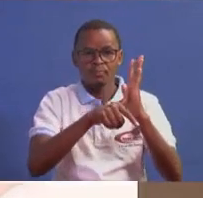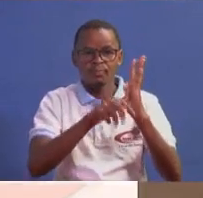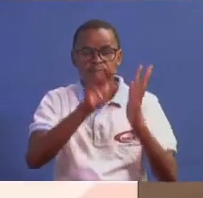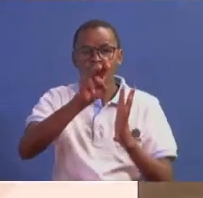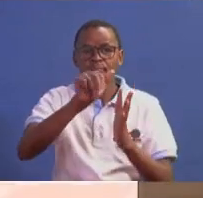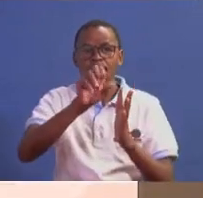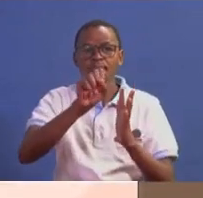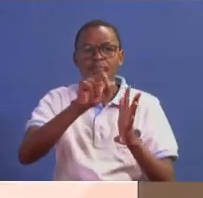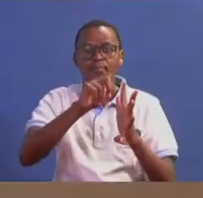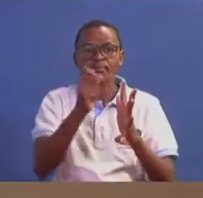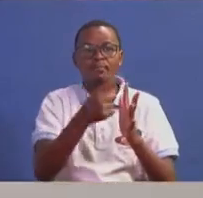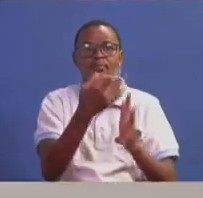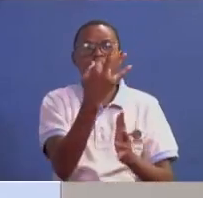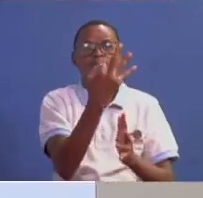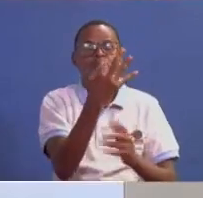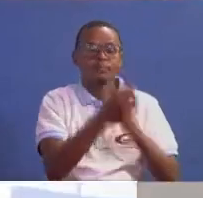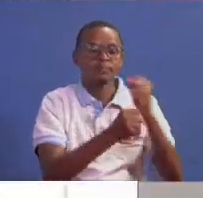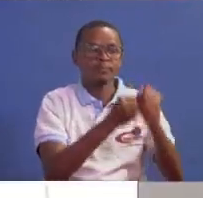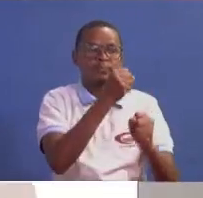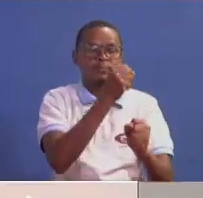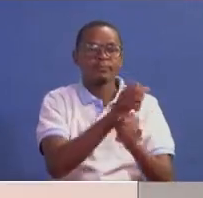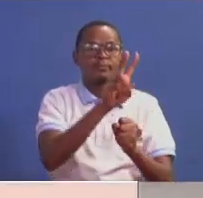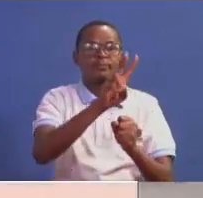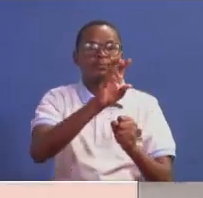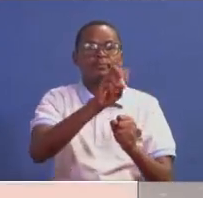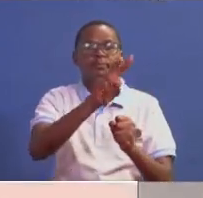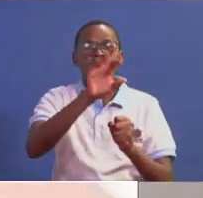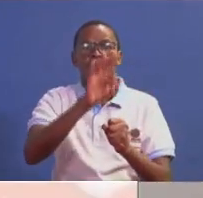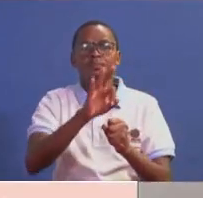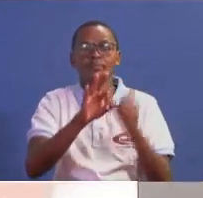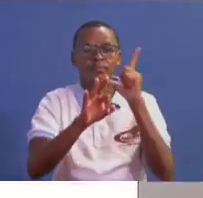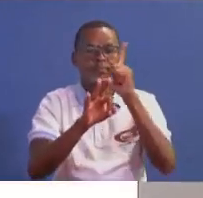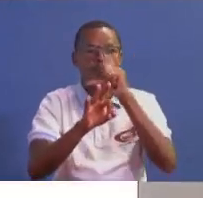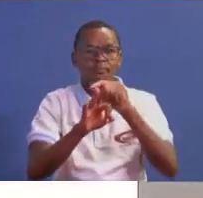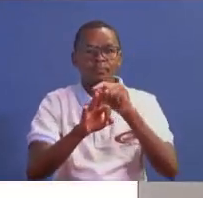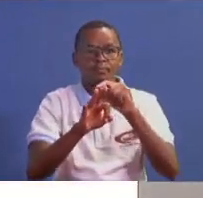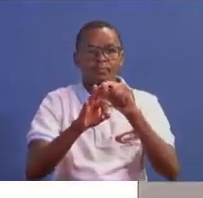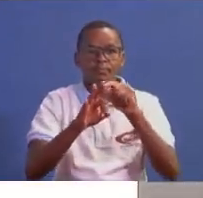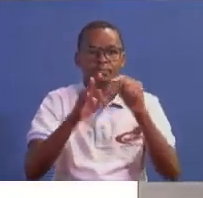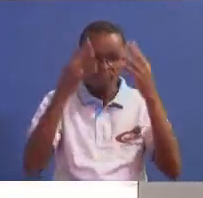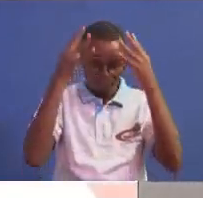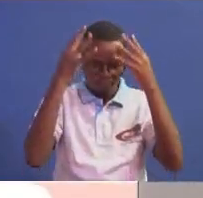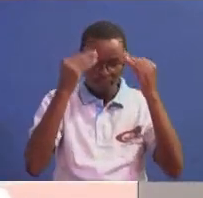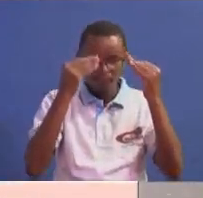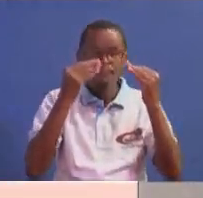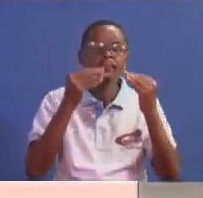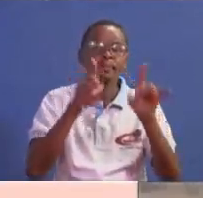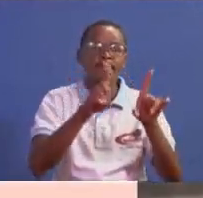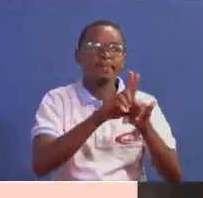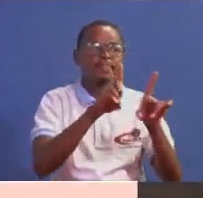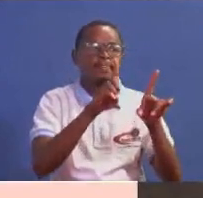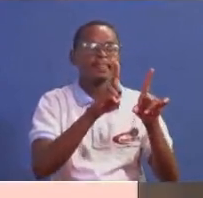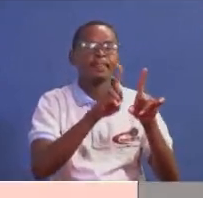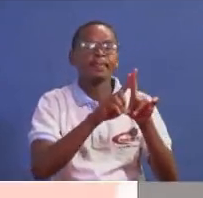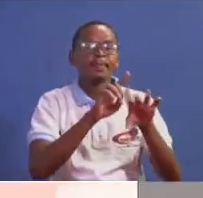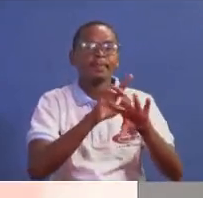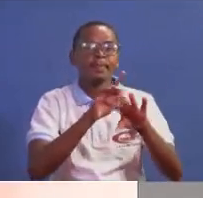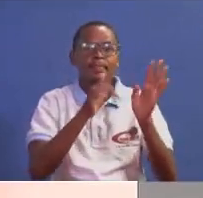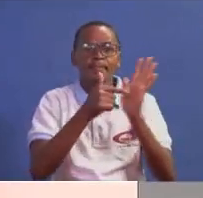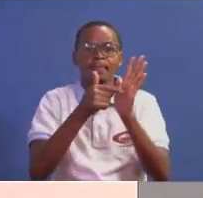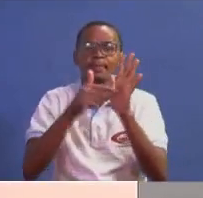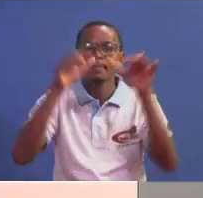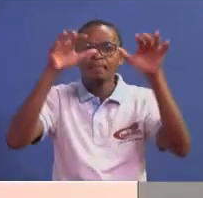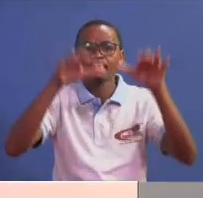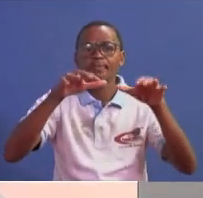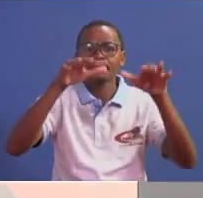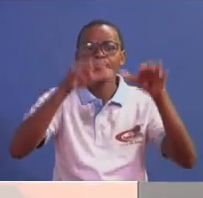za masika kuanza mwezi Machi, mwishoni mwa mwaka 2023, Kenya kama vile mataifa ya Somalia, Ethiopia yameshuhudia makali